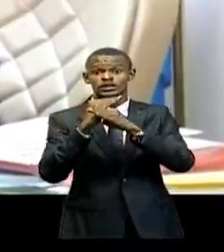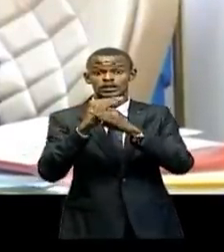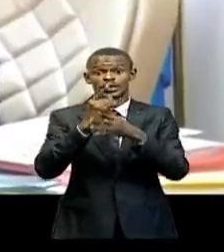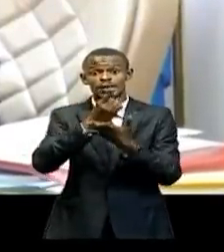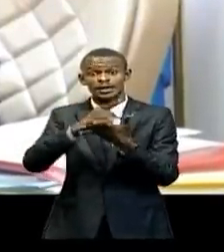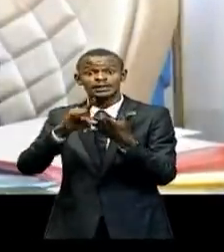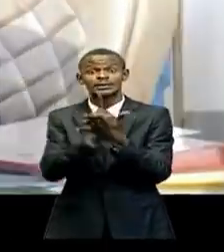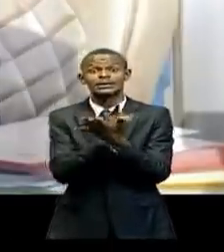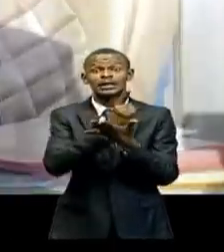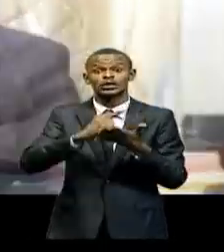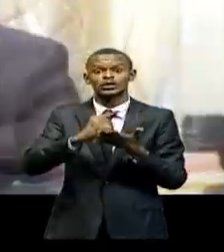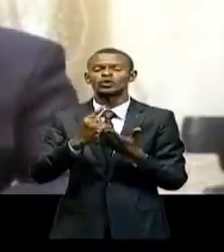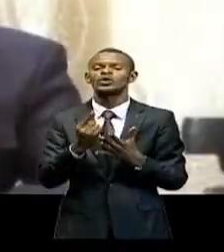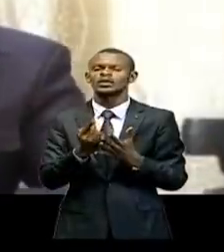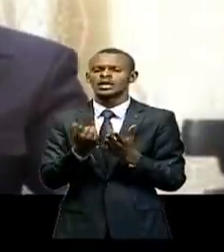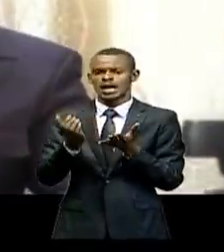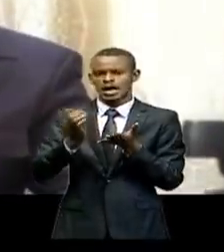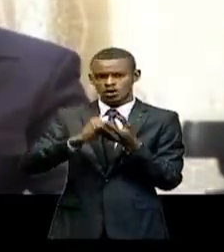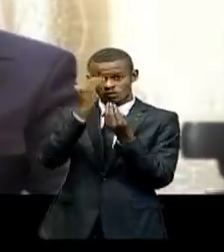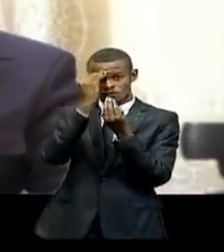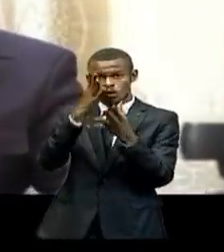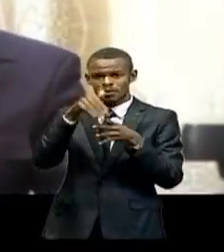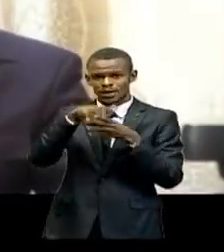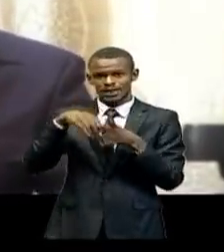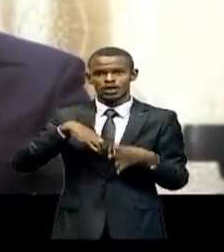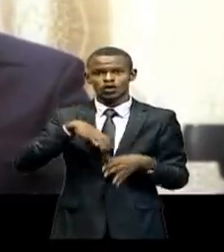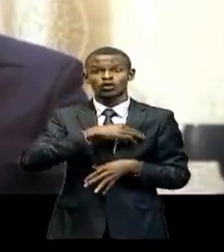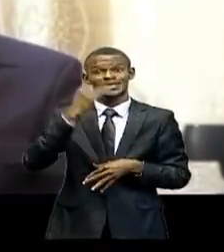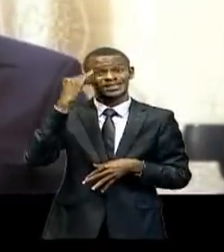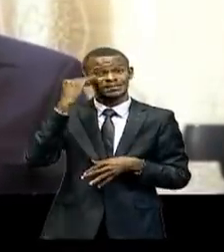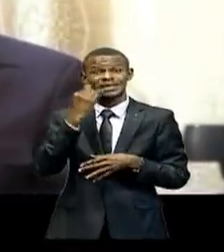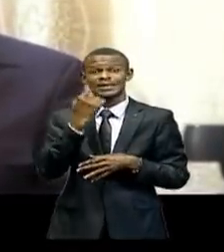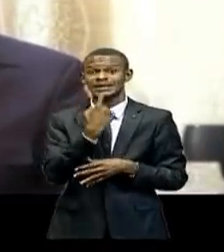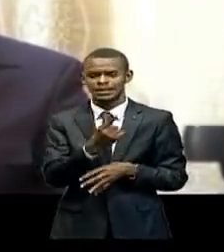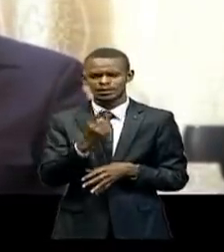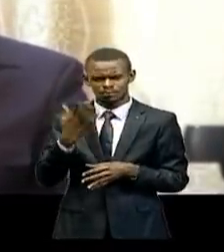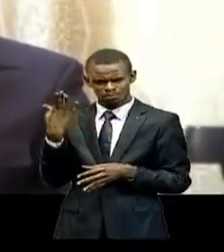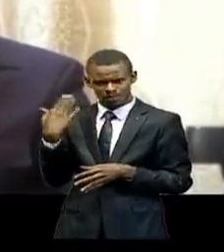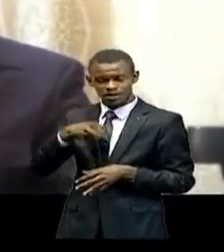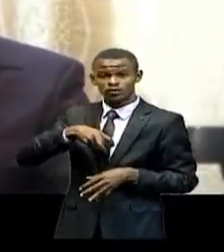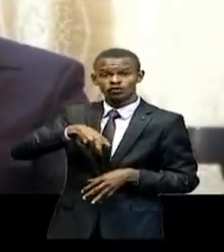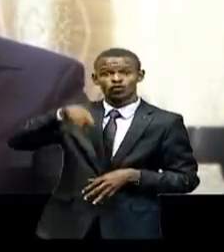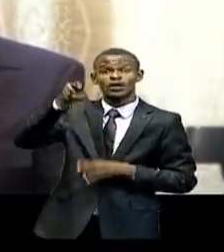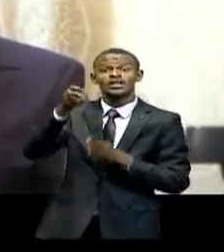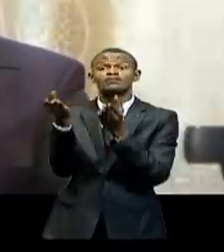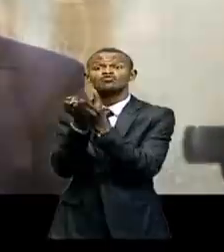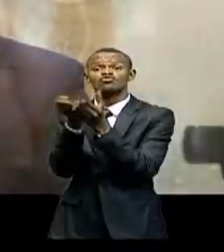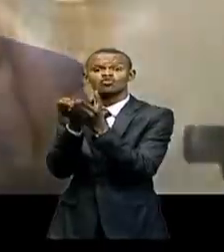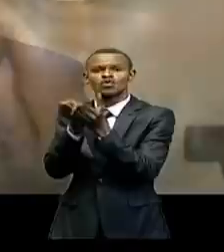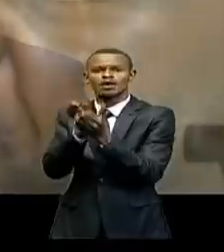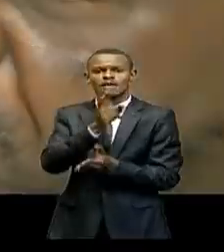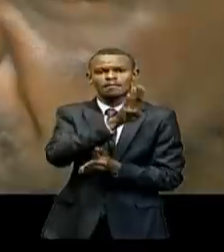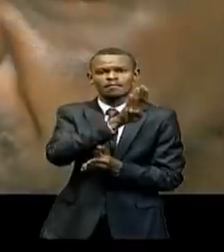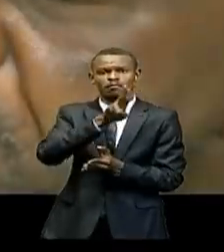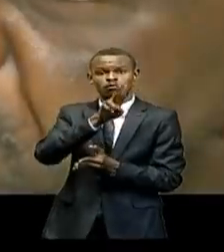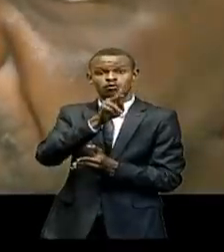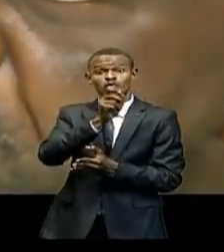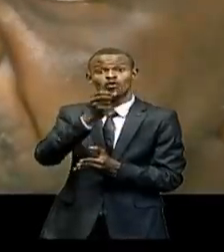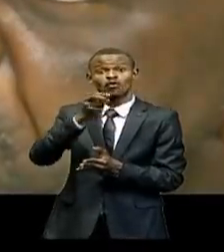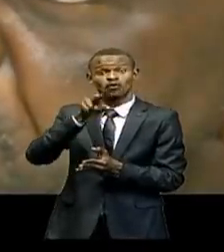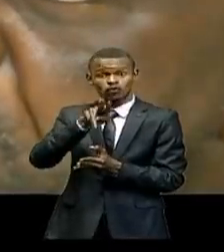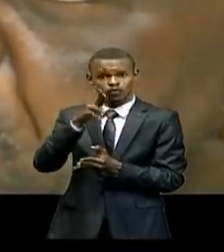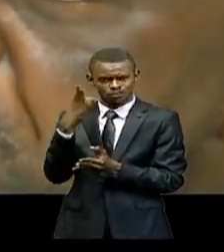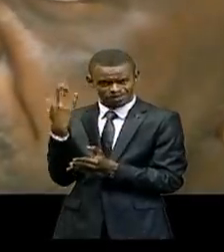fait mention au Conseil de la mission qu'il a conduite à Bukavu après les incidents survenus dans la nuit du 2 au